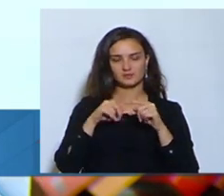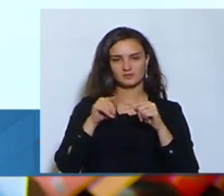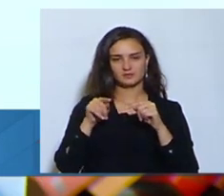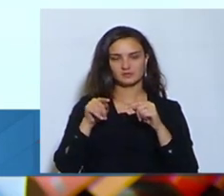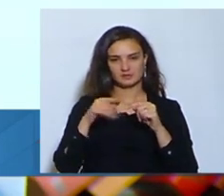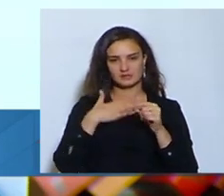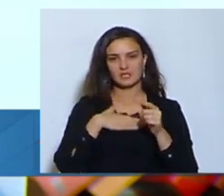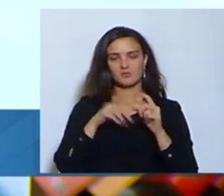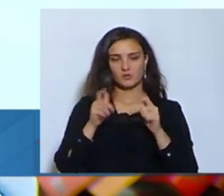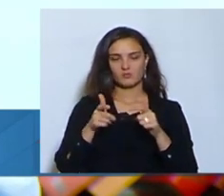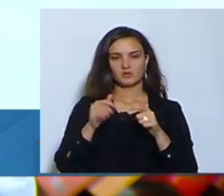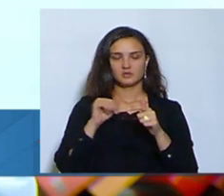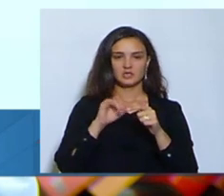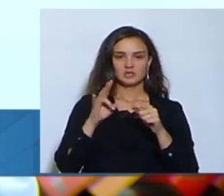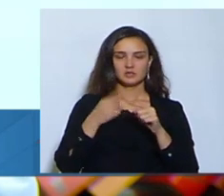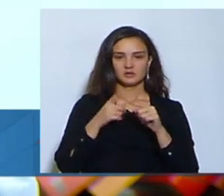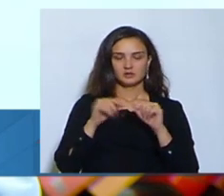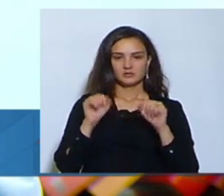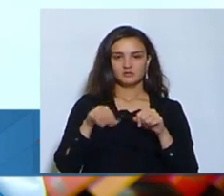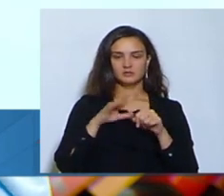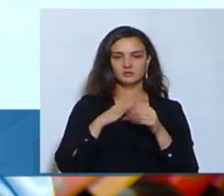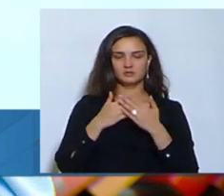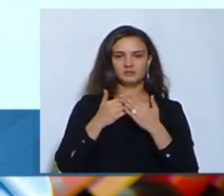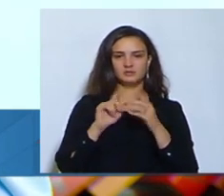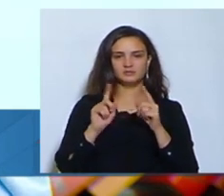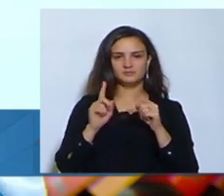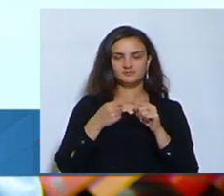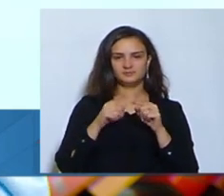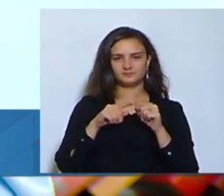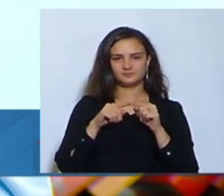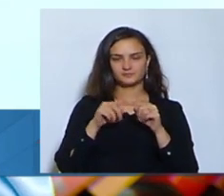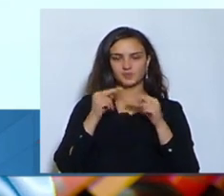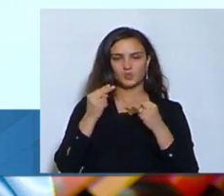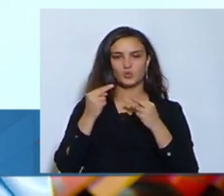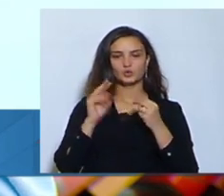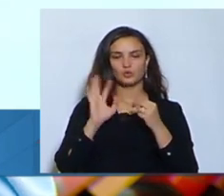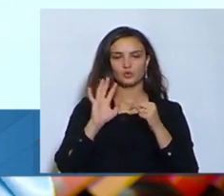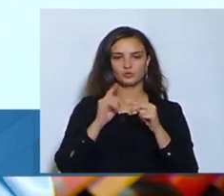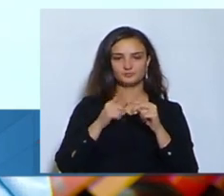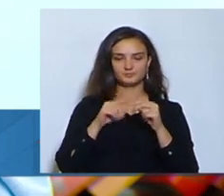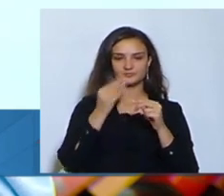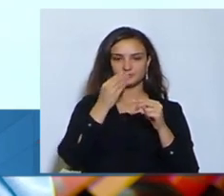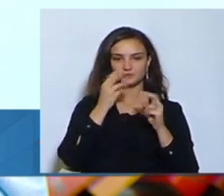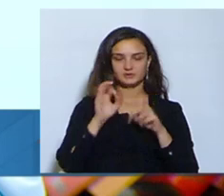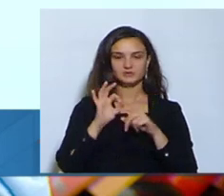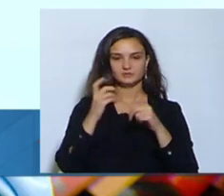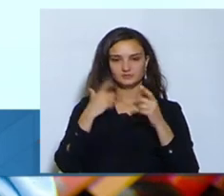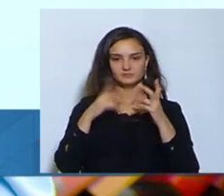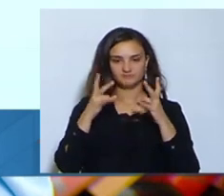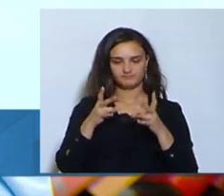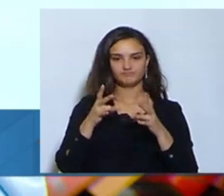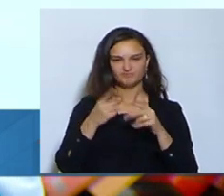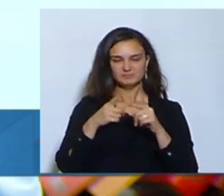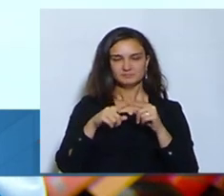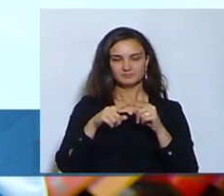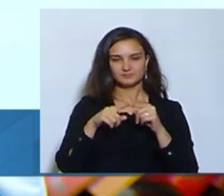კრიტერიუმები დააკმაყოფილოს. ან შეიძლება ვთქვათ რაღაც ესეთი უკონტროლო კვებითი აშლილობის